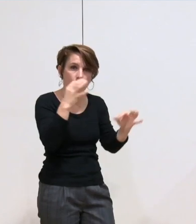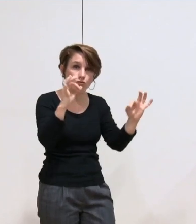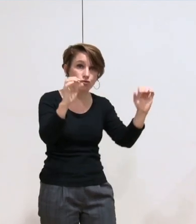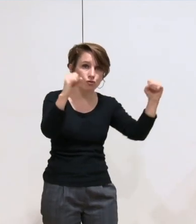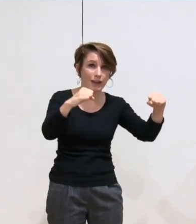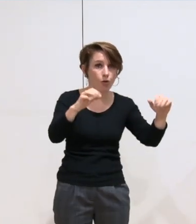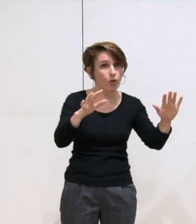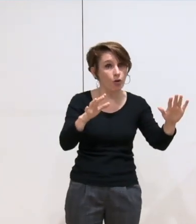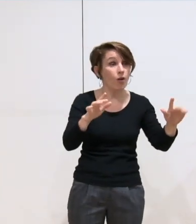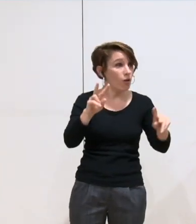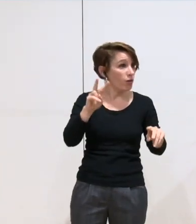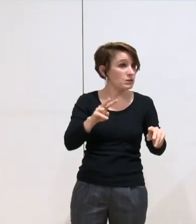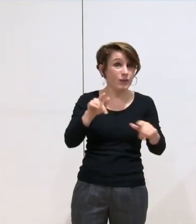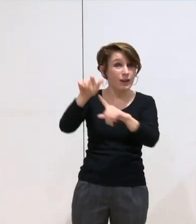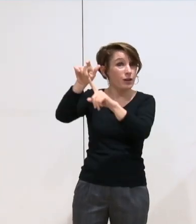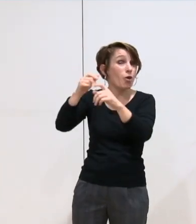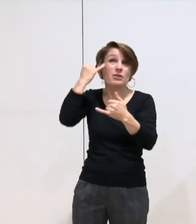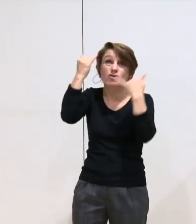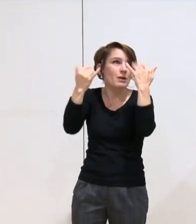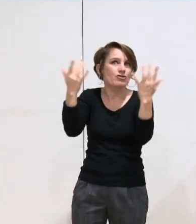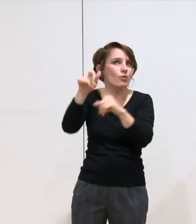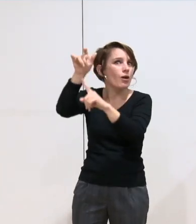pour quelqu'un d'extérieur, on pourrait imaginer